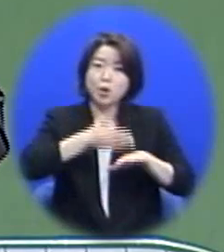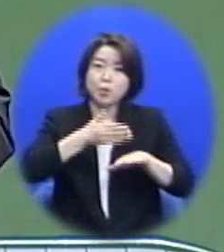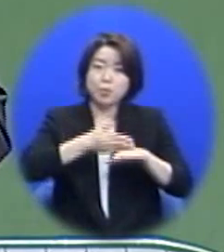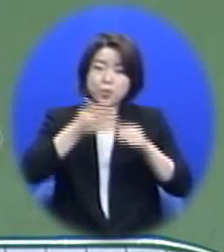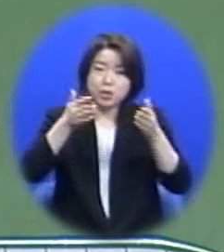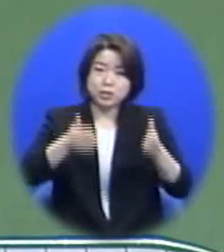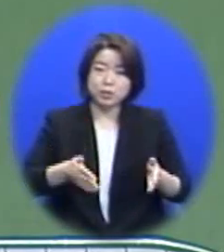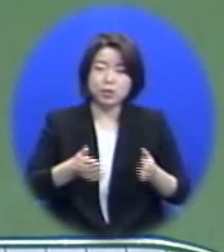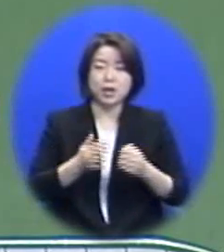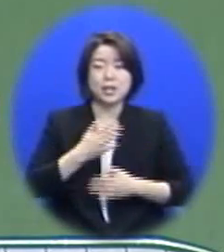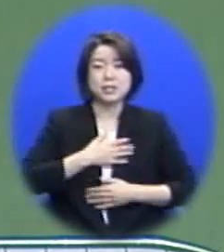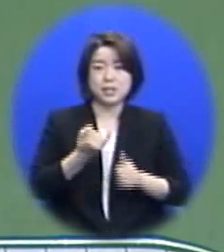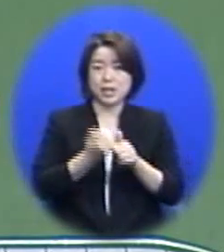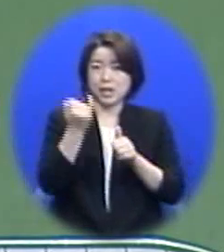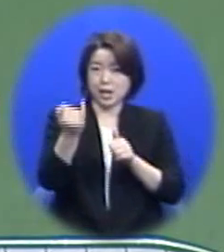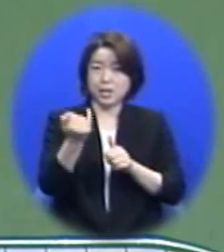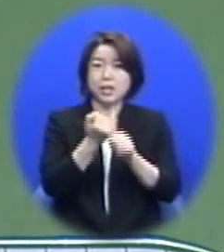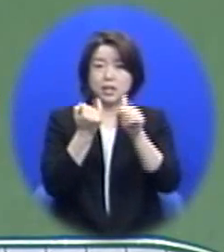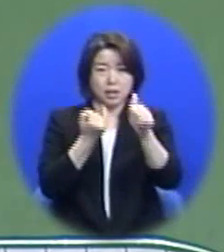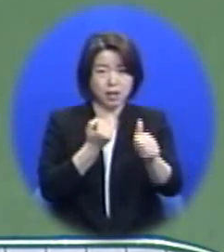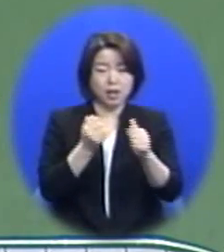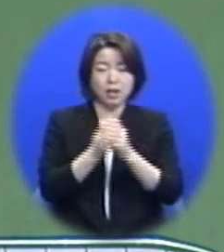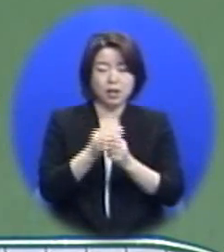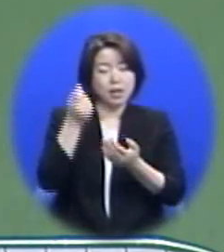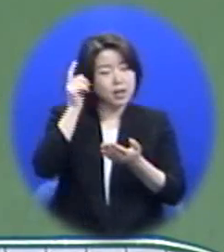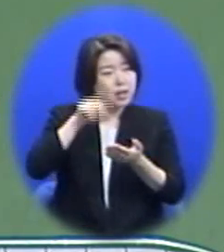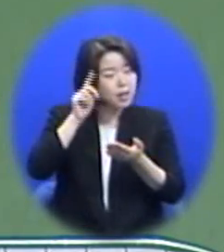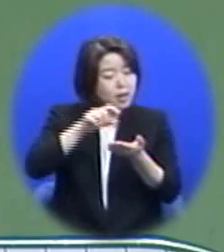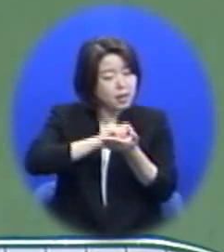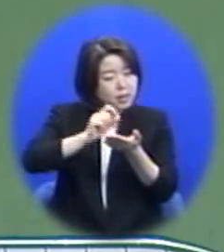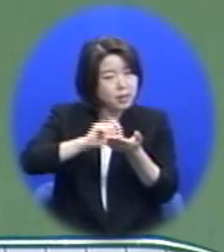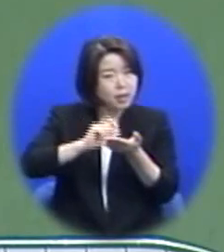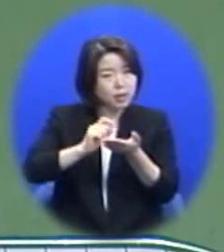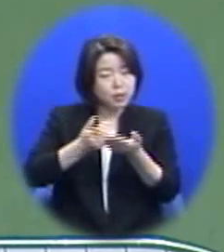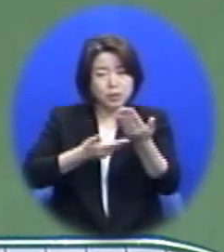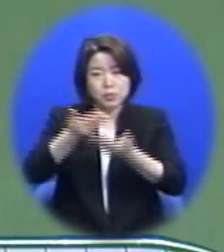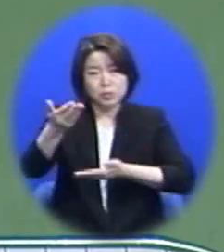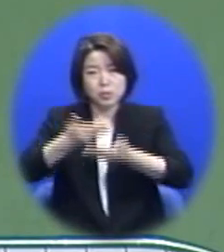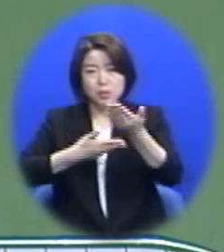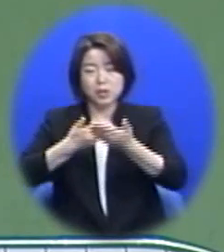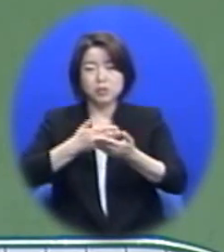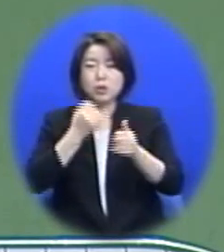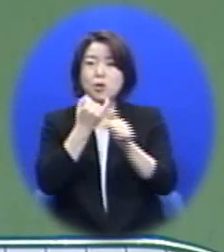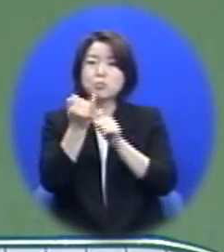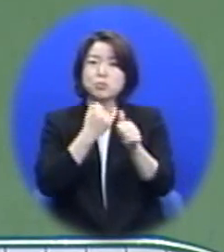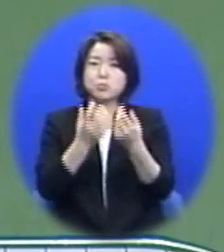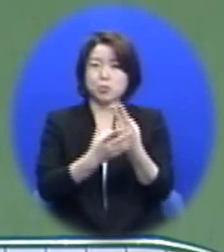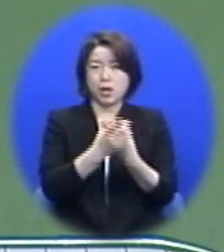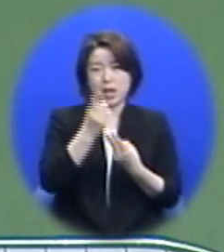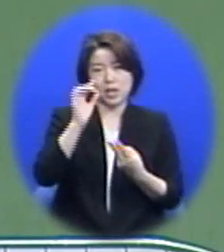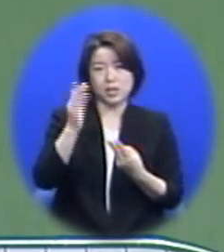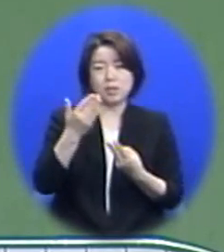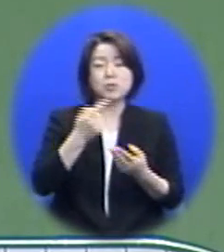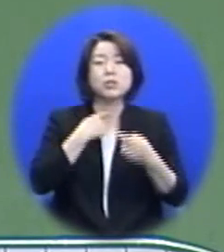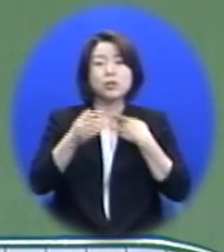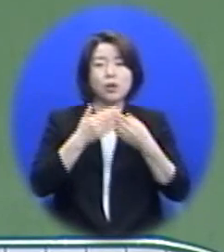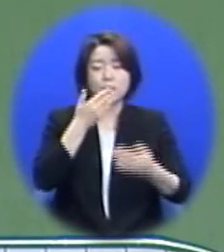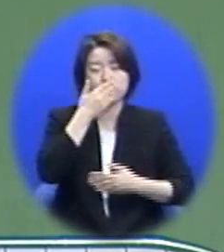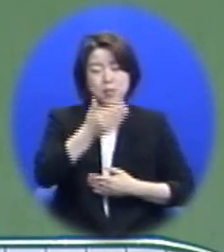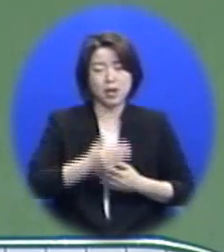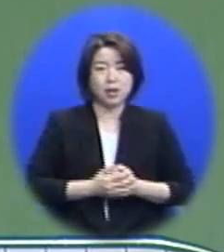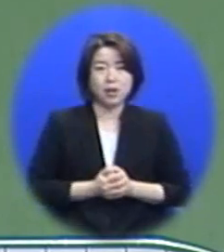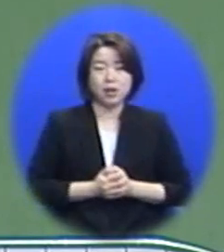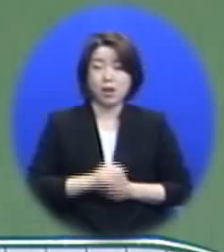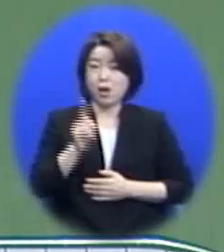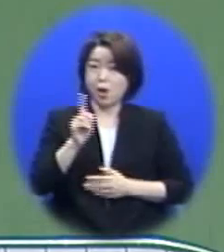저와 저의 아내는 일기를 서로 주고받으면서 진짜 부부의 하나됨을 경험할 수 있었습니다